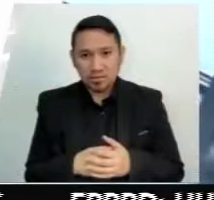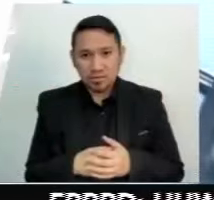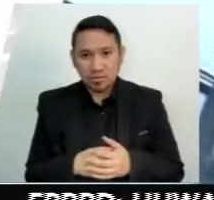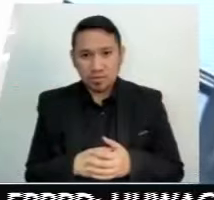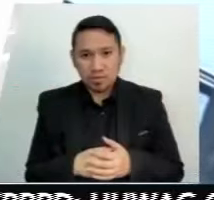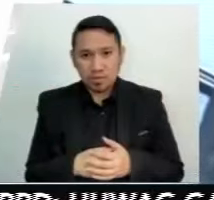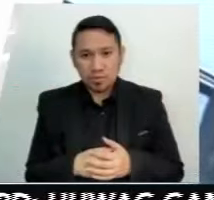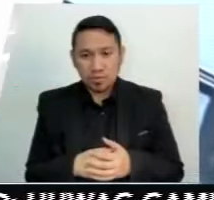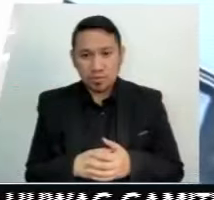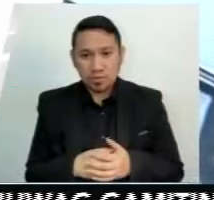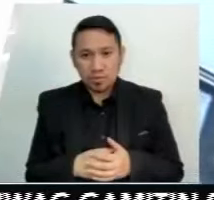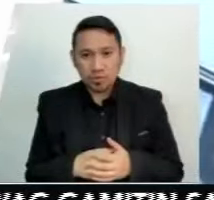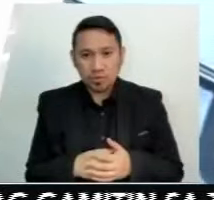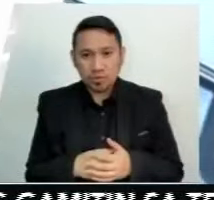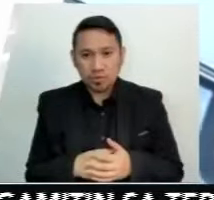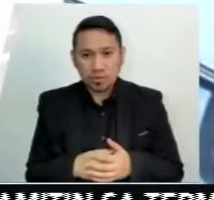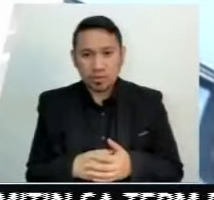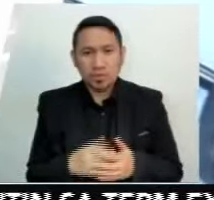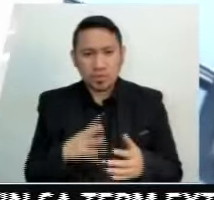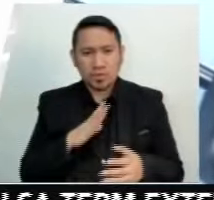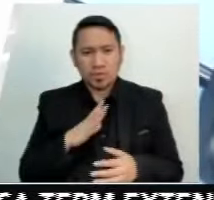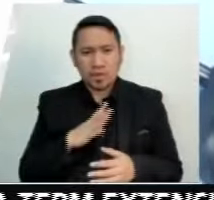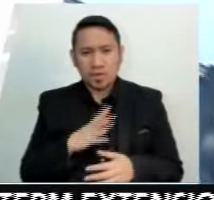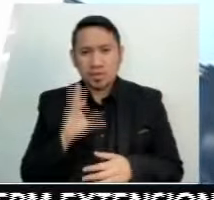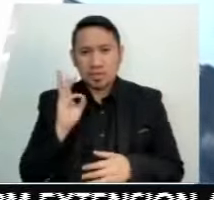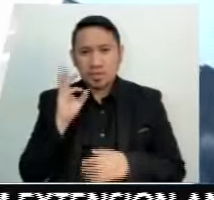unum katuig one term.